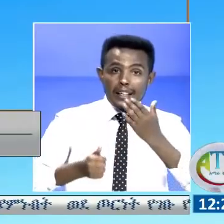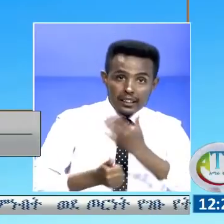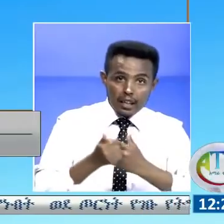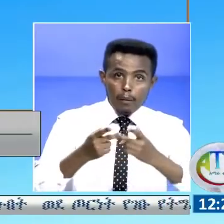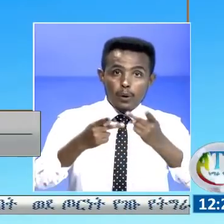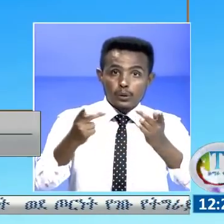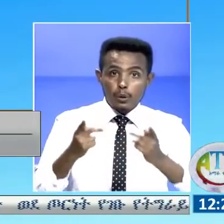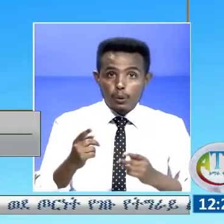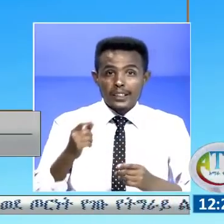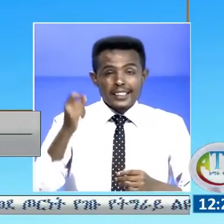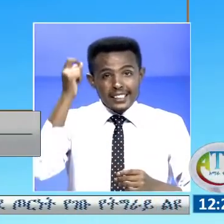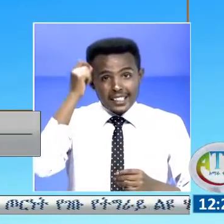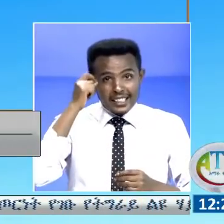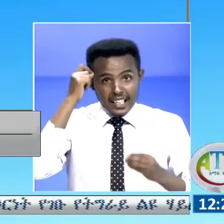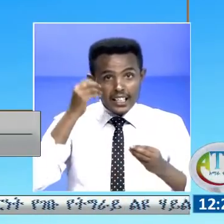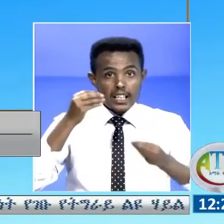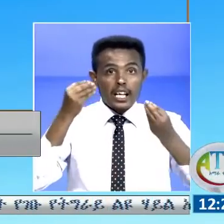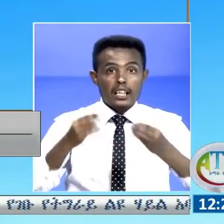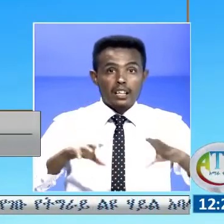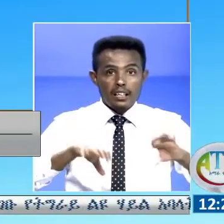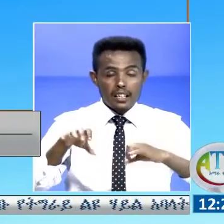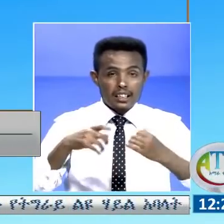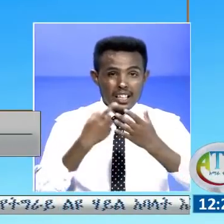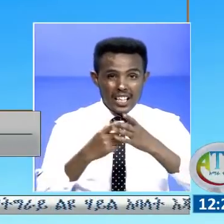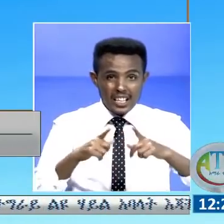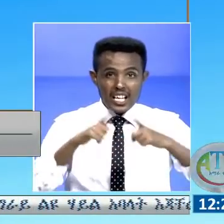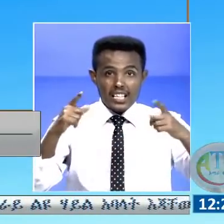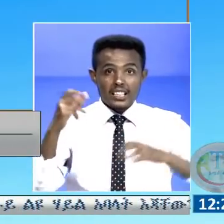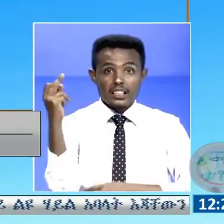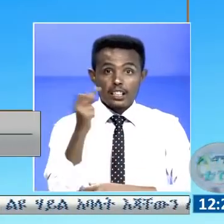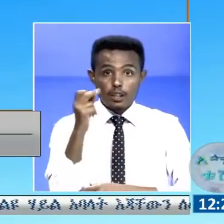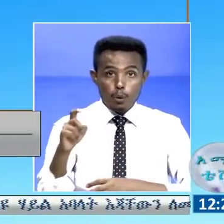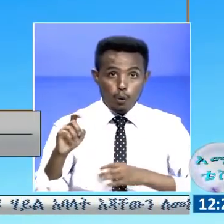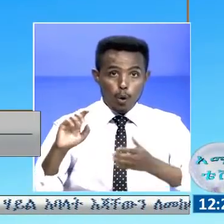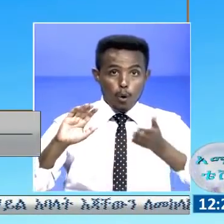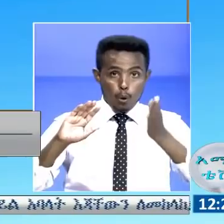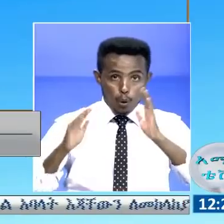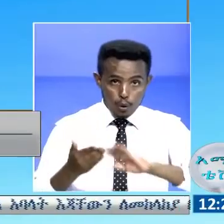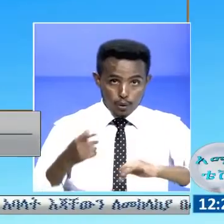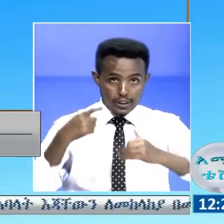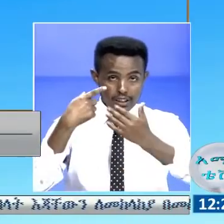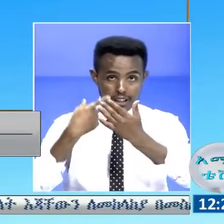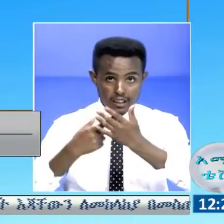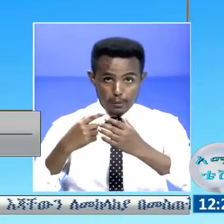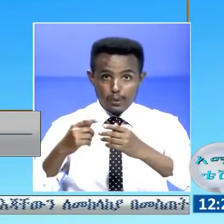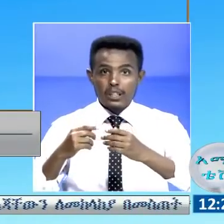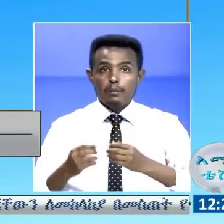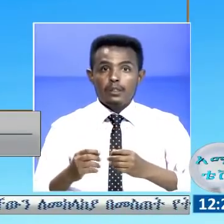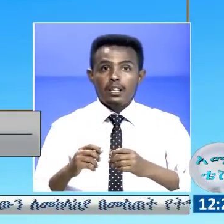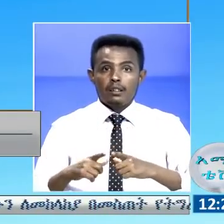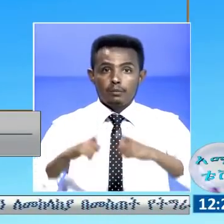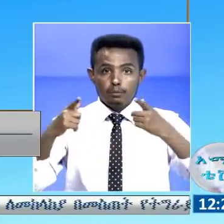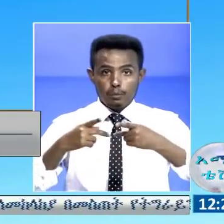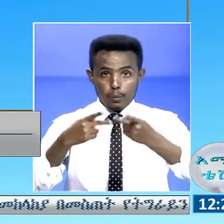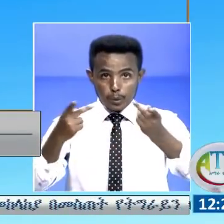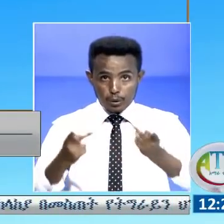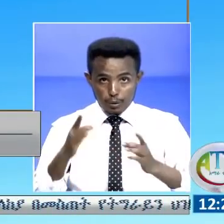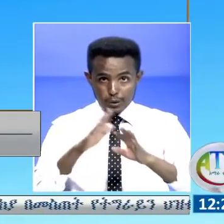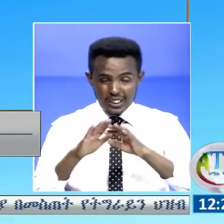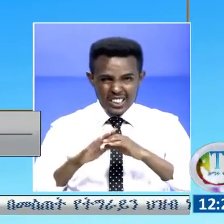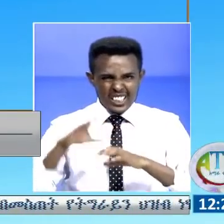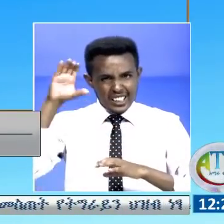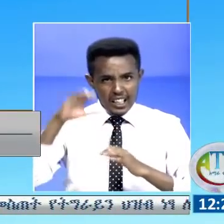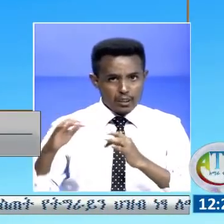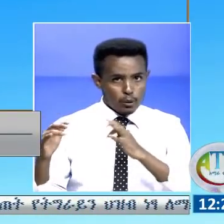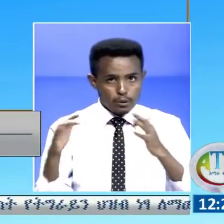የማጥቂያ ቦታዎችን ትህነግ እንዲያጣ አድርገዋል። ይህ ትልቅ ጀብዶ ነው። በበርካቶች ቦታዎችም የትህነግ